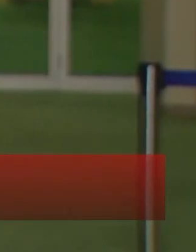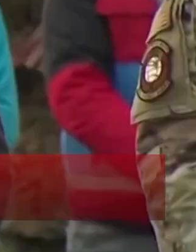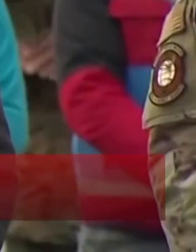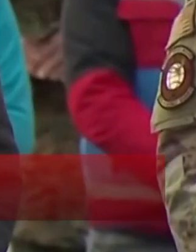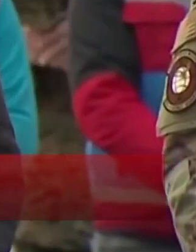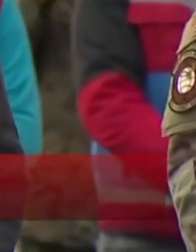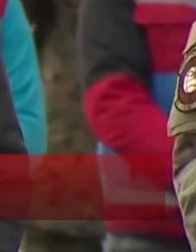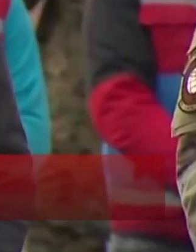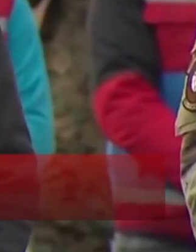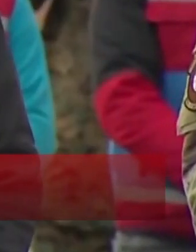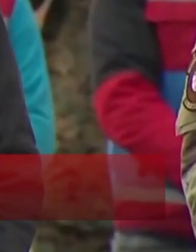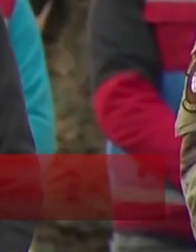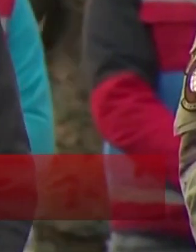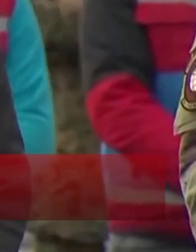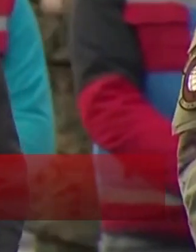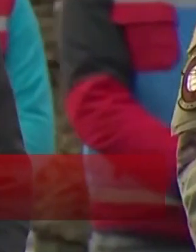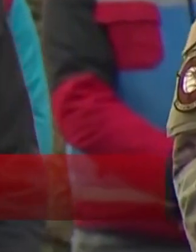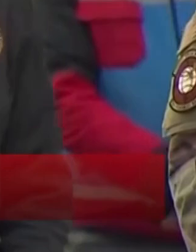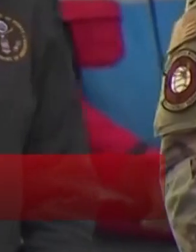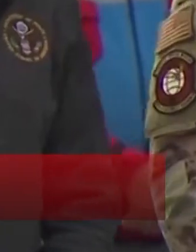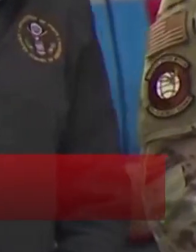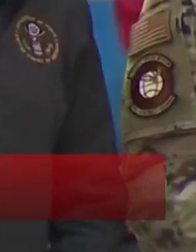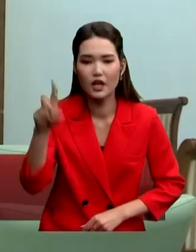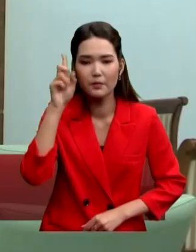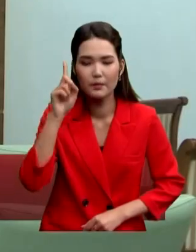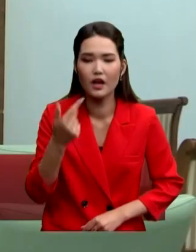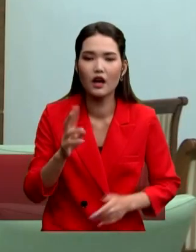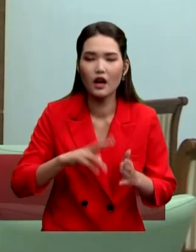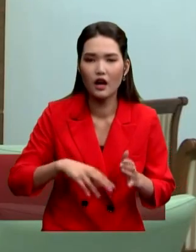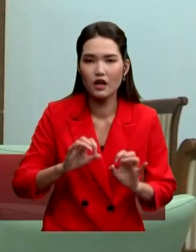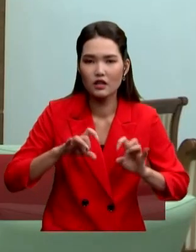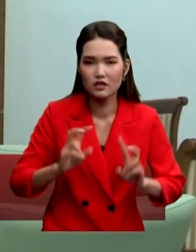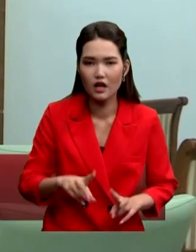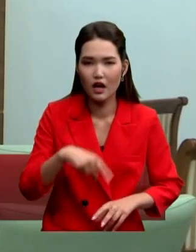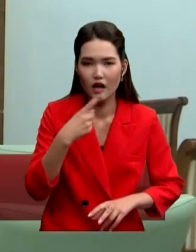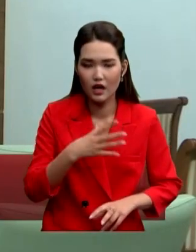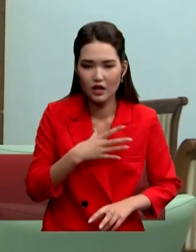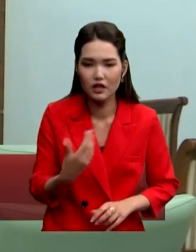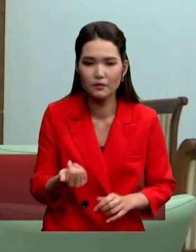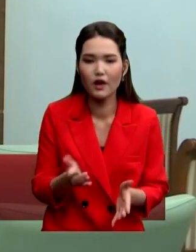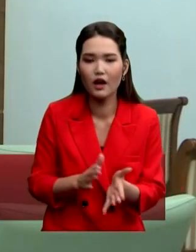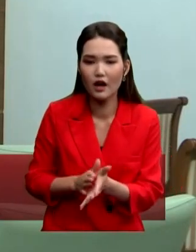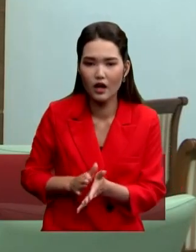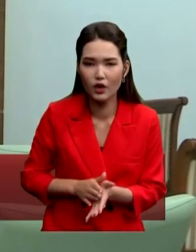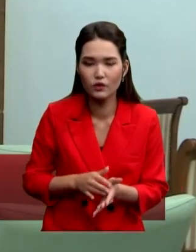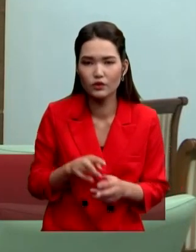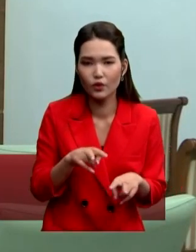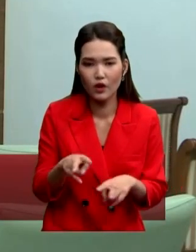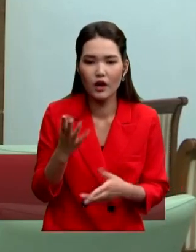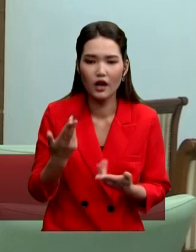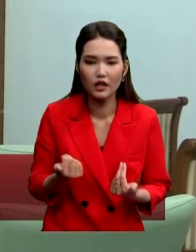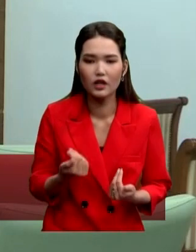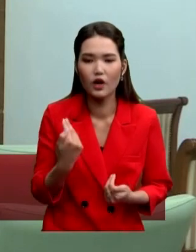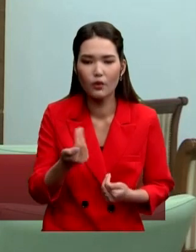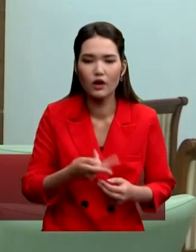тоқталды. Блинкен Ресейді агрессор мемлекет ретінде айыптайтын атап өтті. Қарсылығы ретінде санкцияларды үдетіп жатырмыз, бірақ